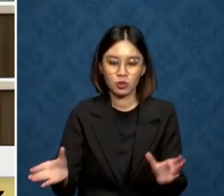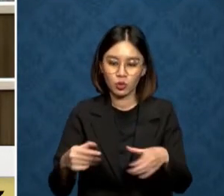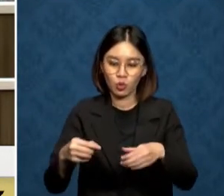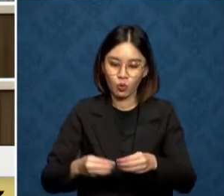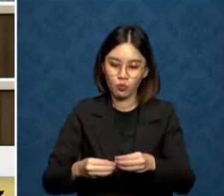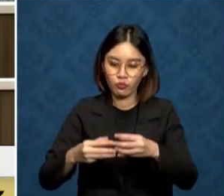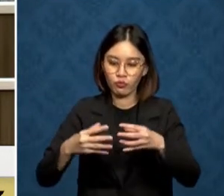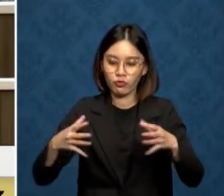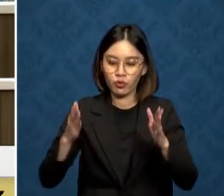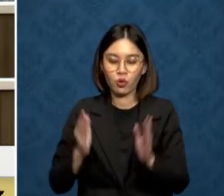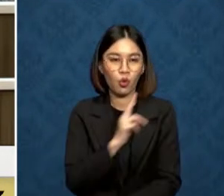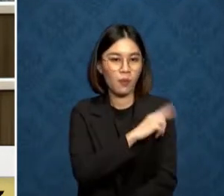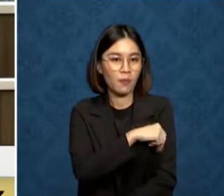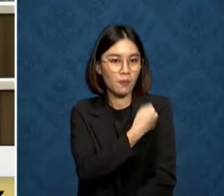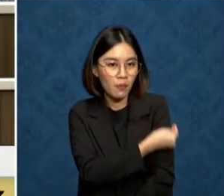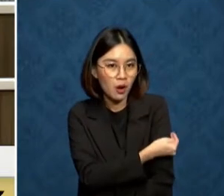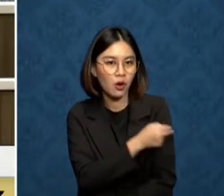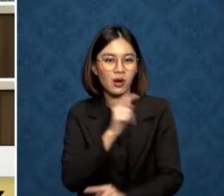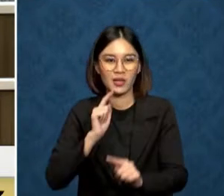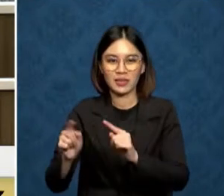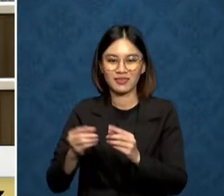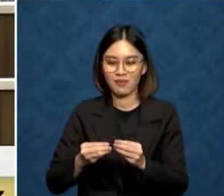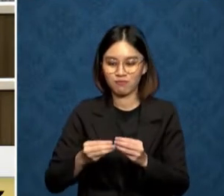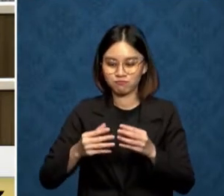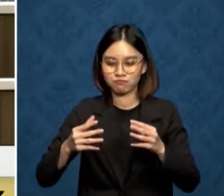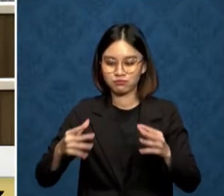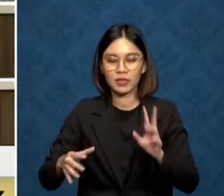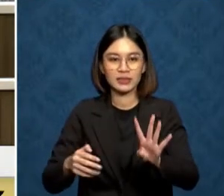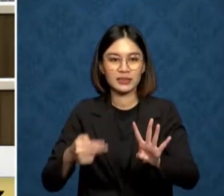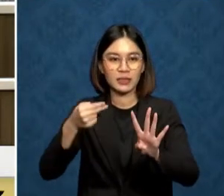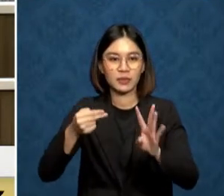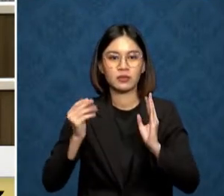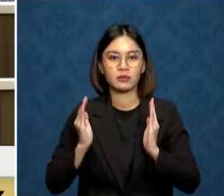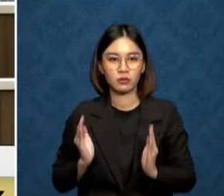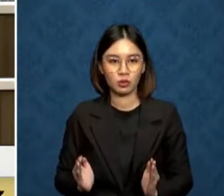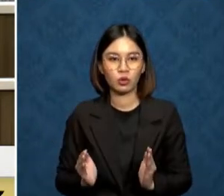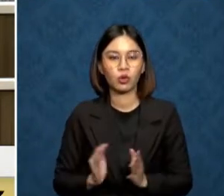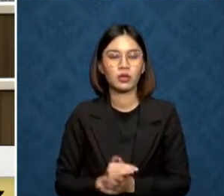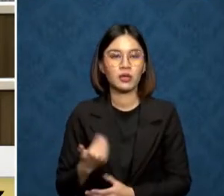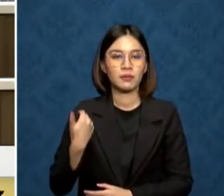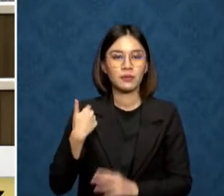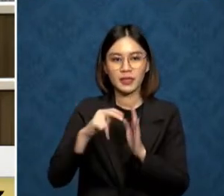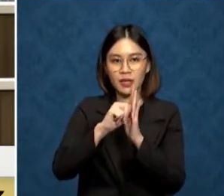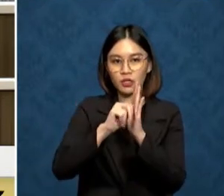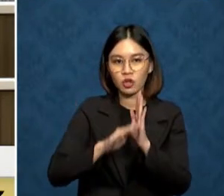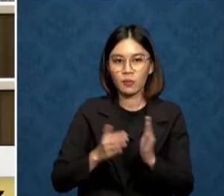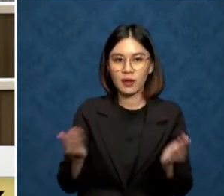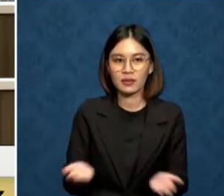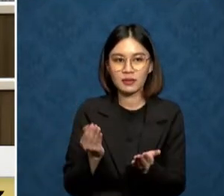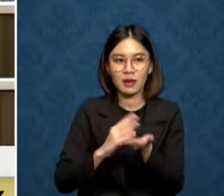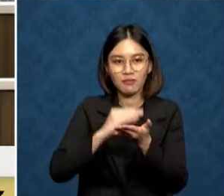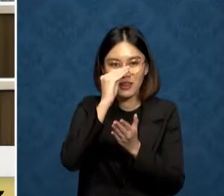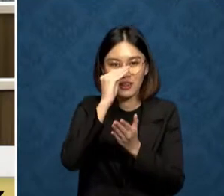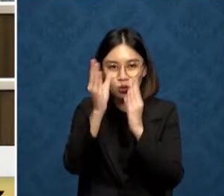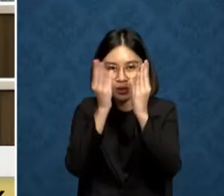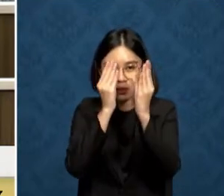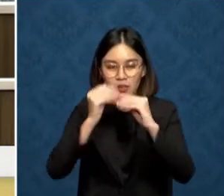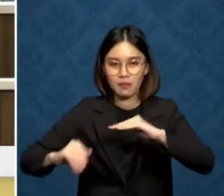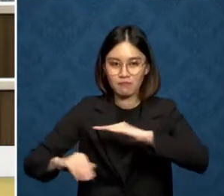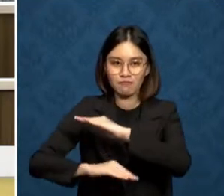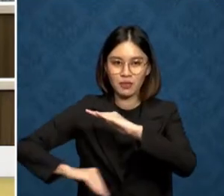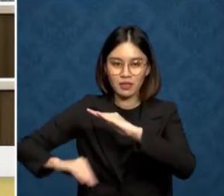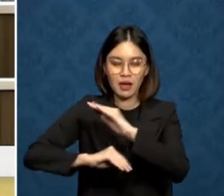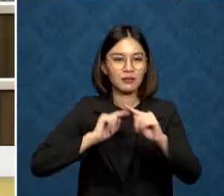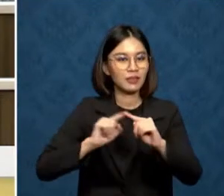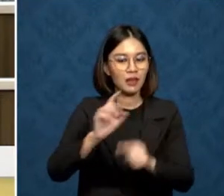ารแพทย์ ทางการสาธรัฐสุเพิมขึ้นอกกวา 40,000 คนครับเรามีนโยบายส่งเสริมการเรีรู้พื้ฐานทุกที่